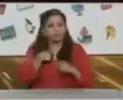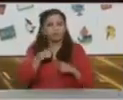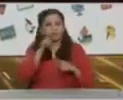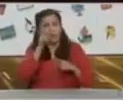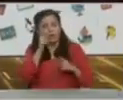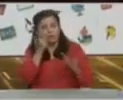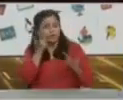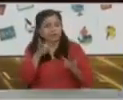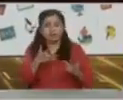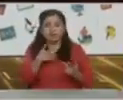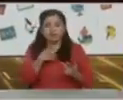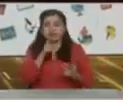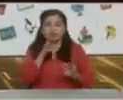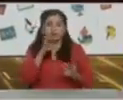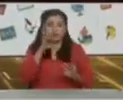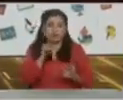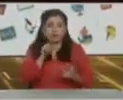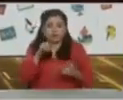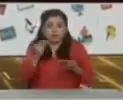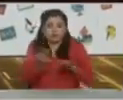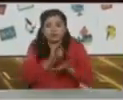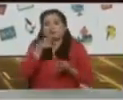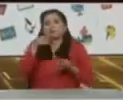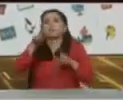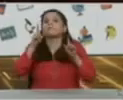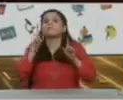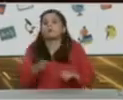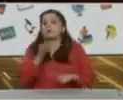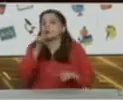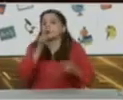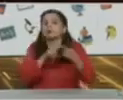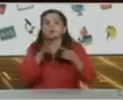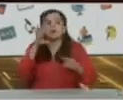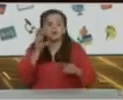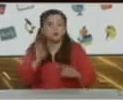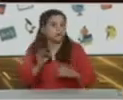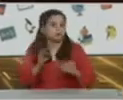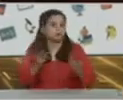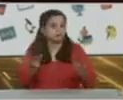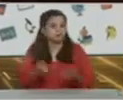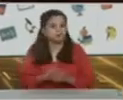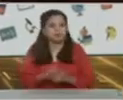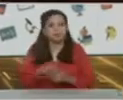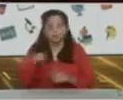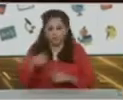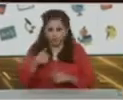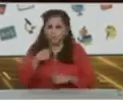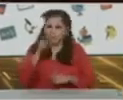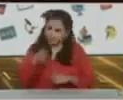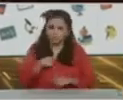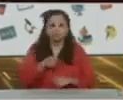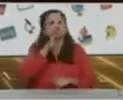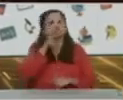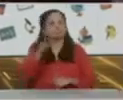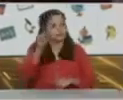से आपको बचकर रहना चाहिए उसके बारे में मैं आपको जरूर